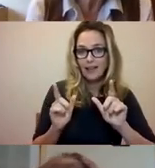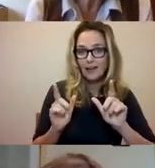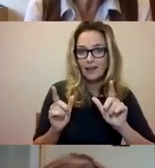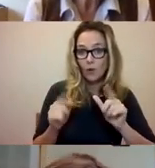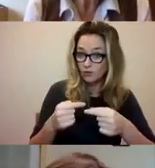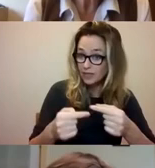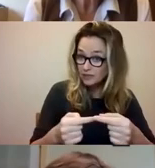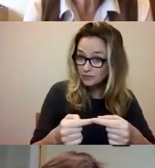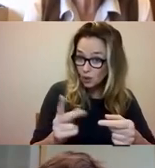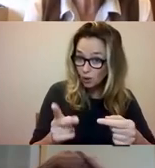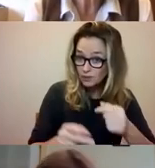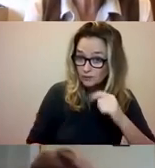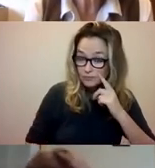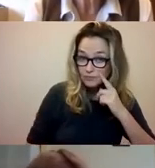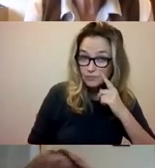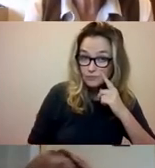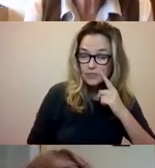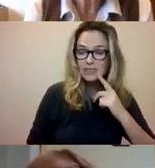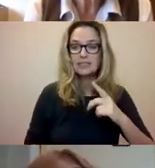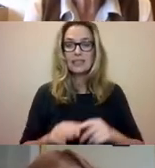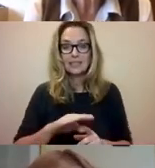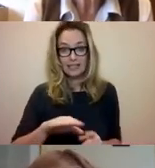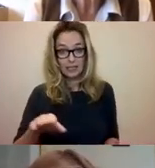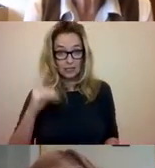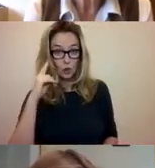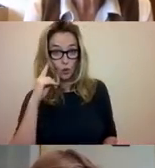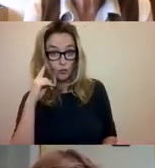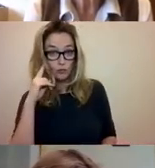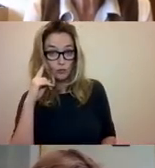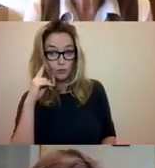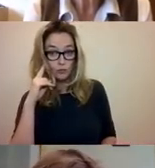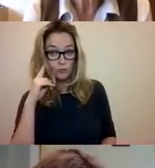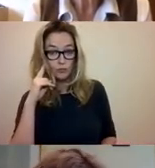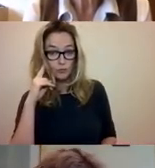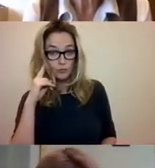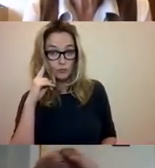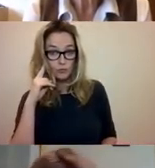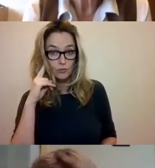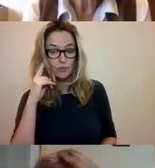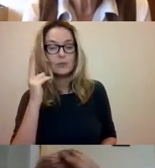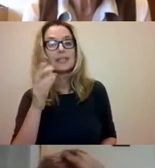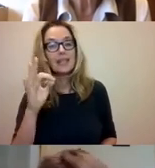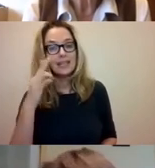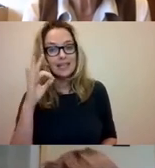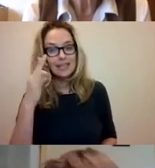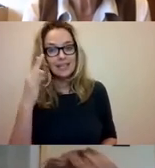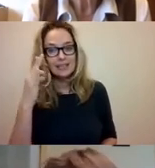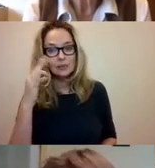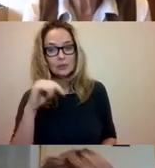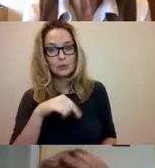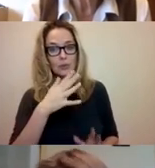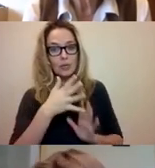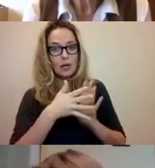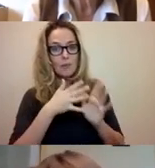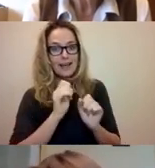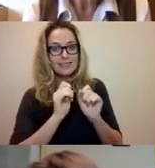ontwikkelen. Kinderen die doof zijn, die leren gebarentaal als